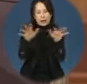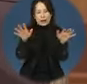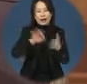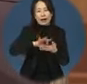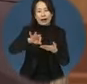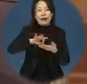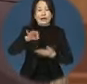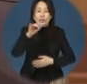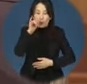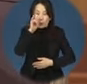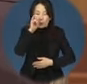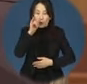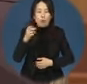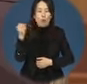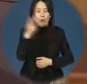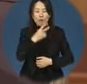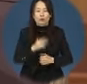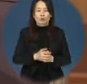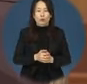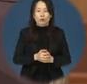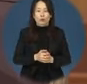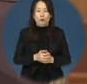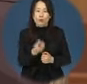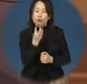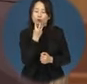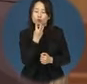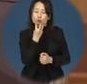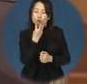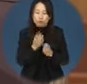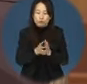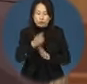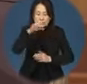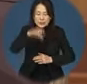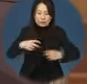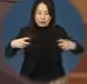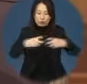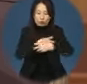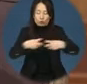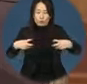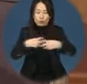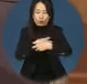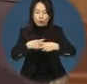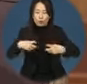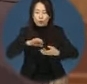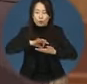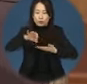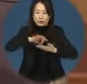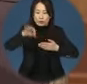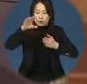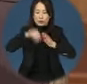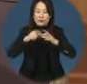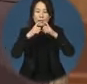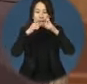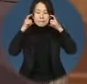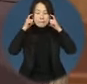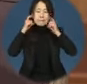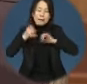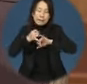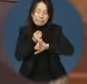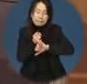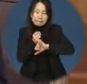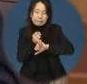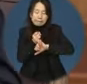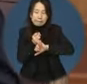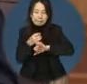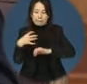예 서울시에서 대중교통을 탔을 때는 대중교통을 이용해 쓸 때는 마스크 착용은 우무 해야 된다라는